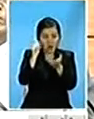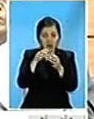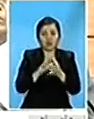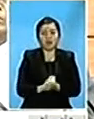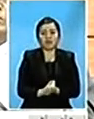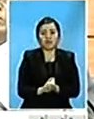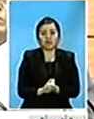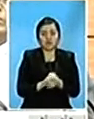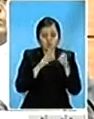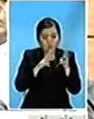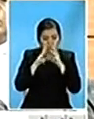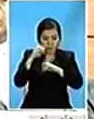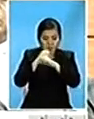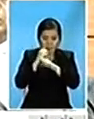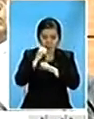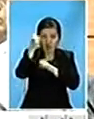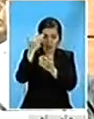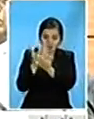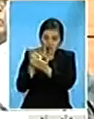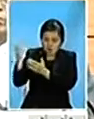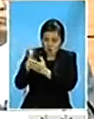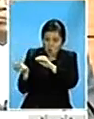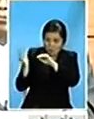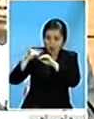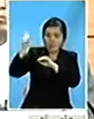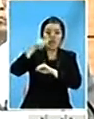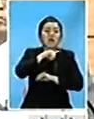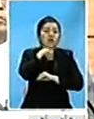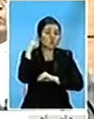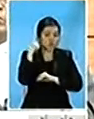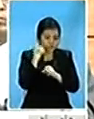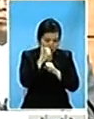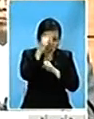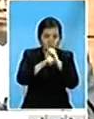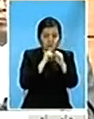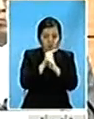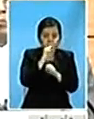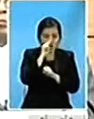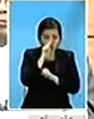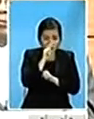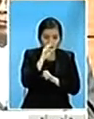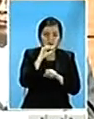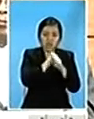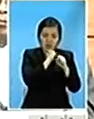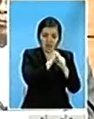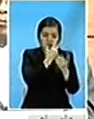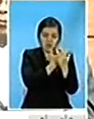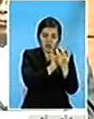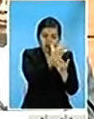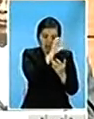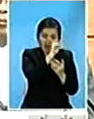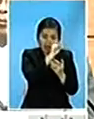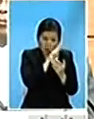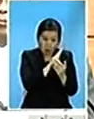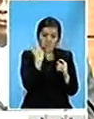เหลือให้รัฐบาลสามารถกู้ยืมเพิ่มเติมคือขาดดุลเพิ่มเติมในงบประมาณปี56ได้อีกกว่า 200,000 ล้านบาทซึ่งถ้ารัฐบาล